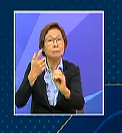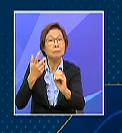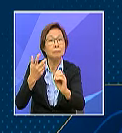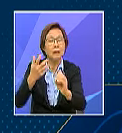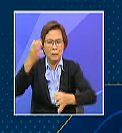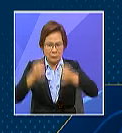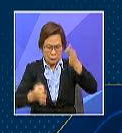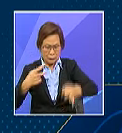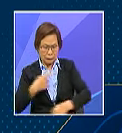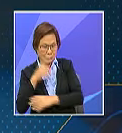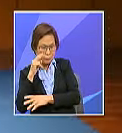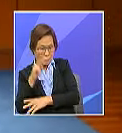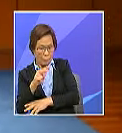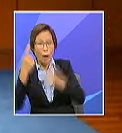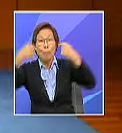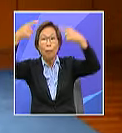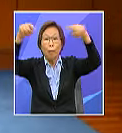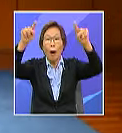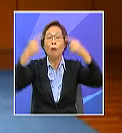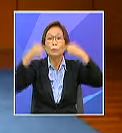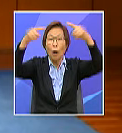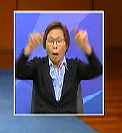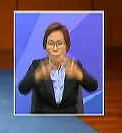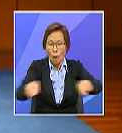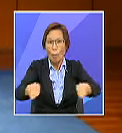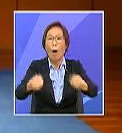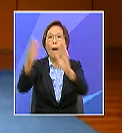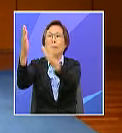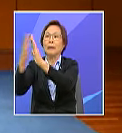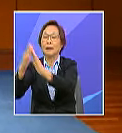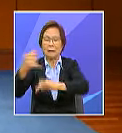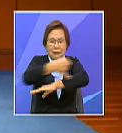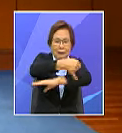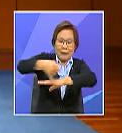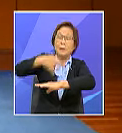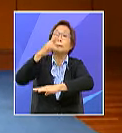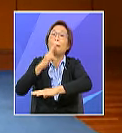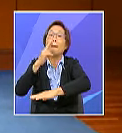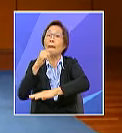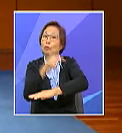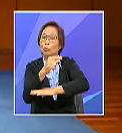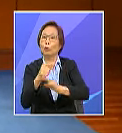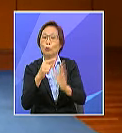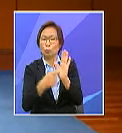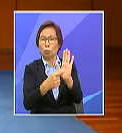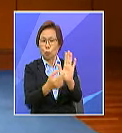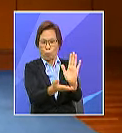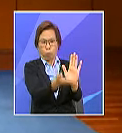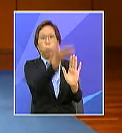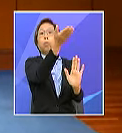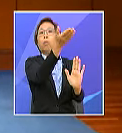jika kita lihat mencapai and calon Bandar ya garisan merah tersebut menunjukkan peningkatan